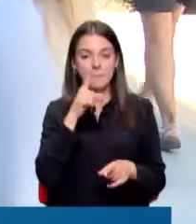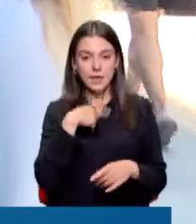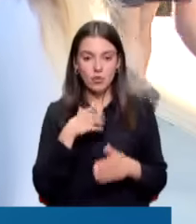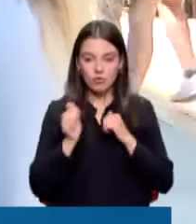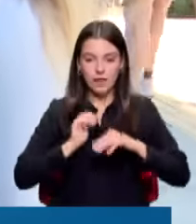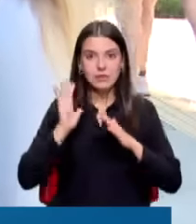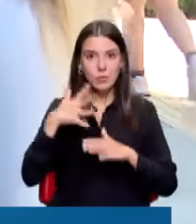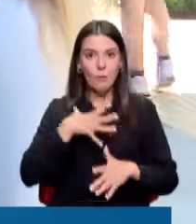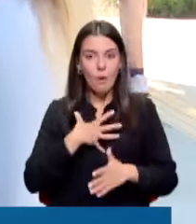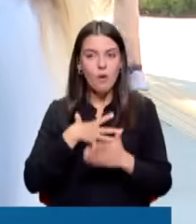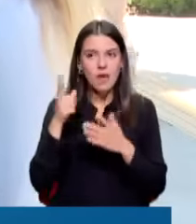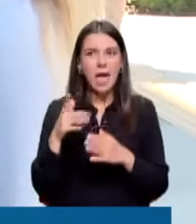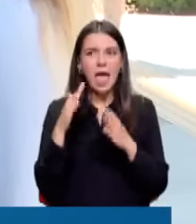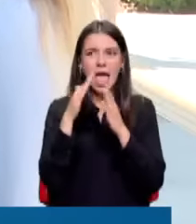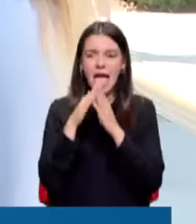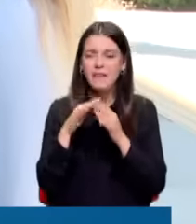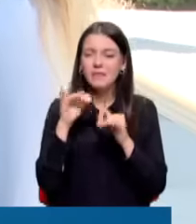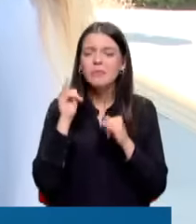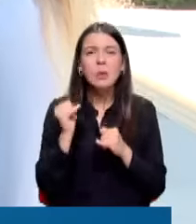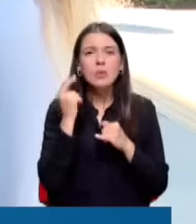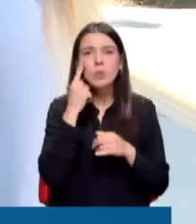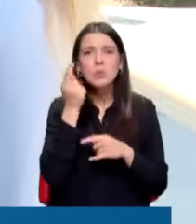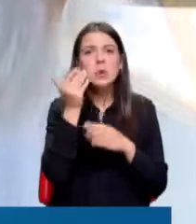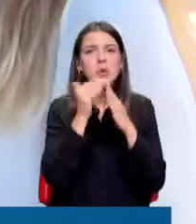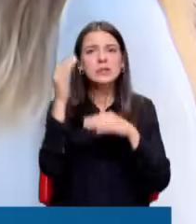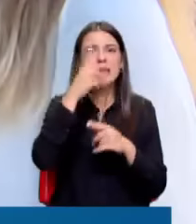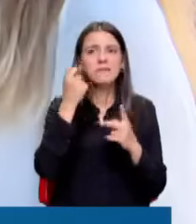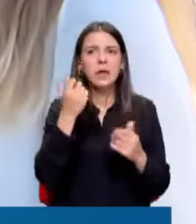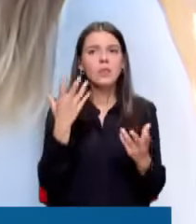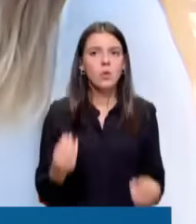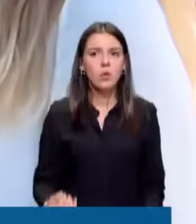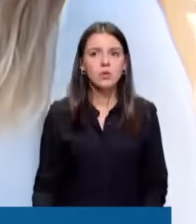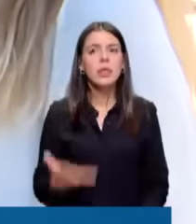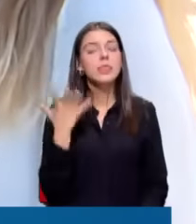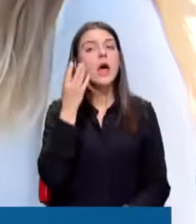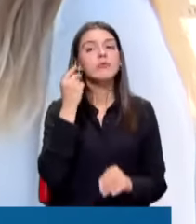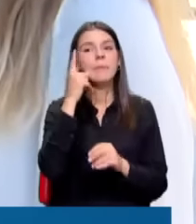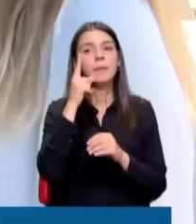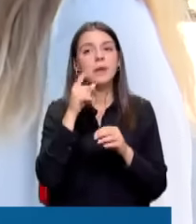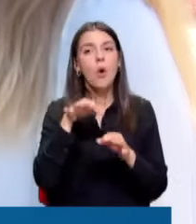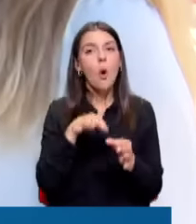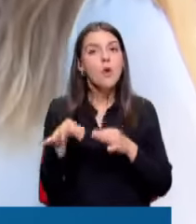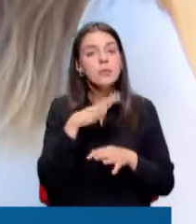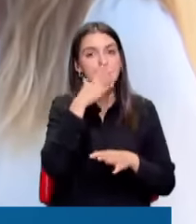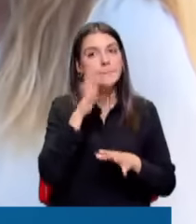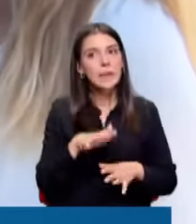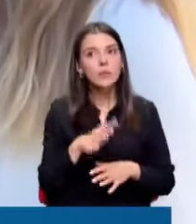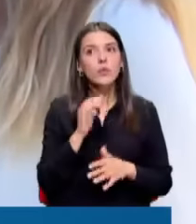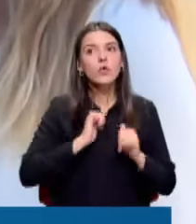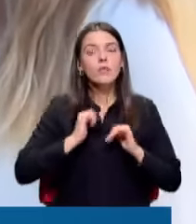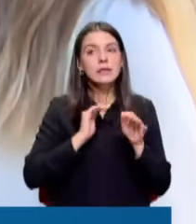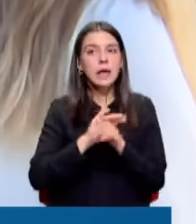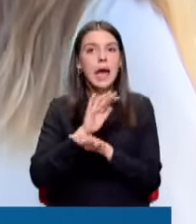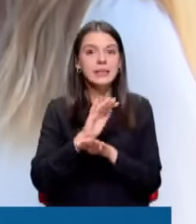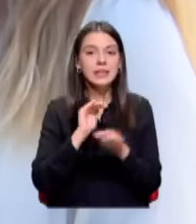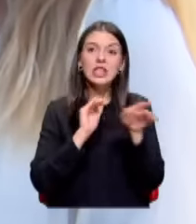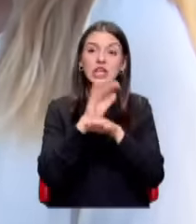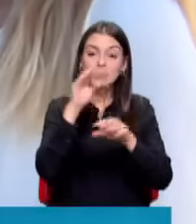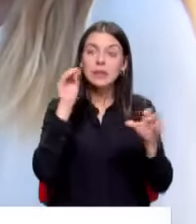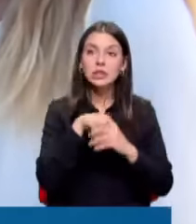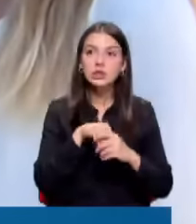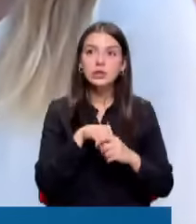rağmen derme çatma bir eve bile çok yüksek fiyatlar çekebiliyorlar. Daha güzel bir ortam bekliyordum açıkçası. Hani üniversite hayatı yaşama